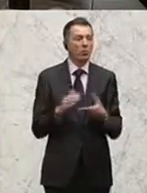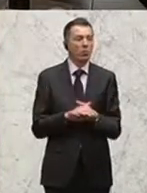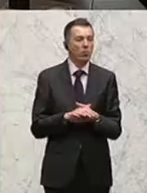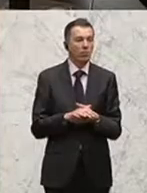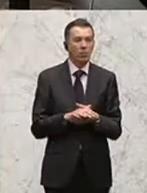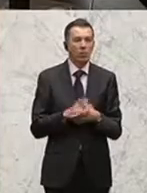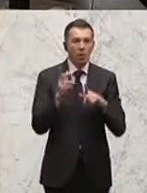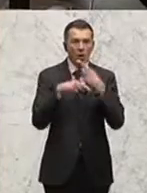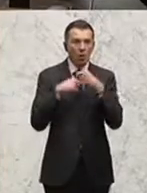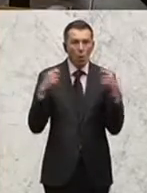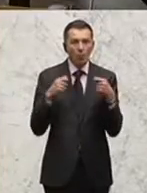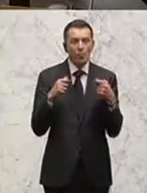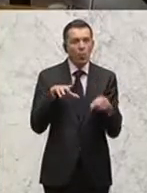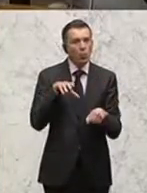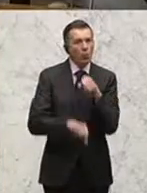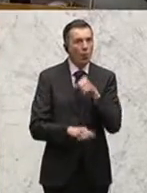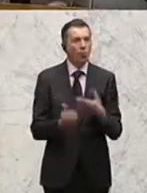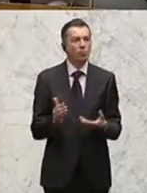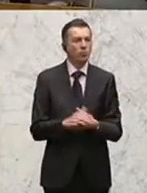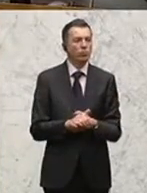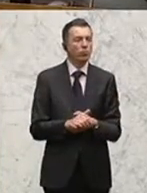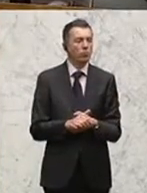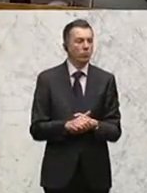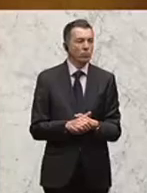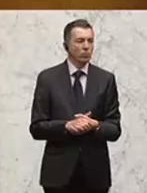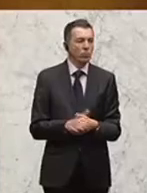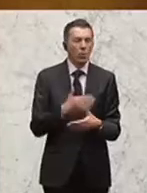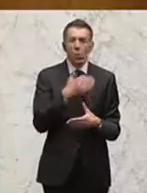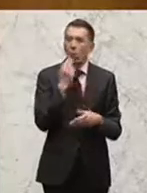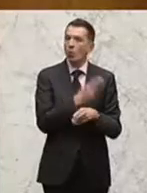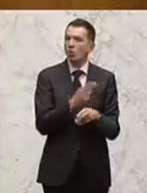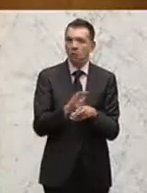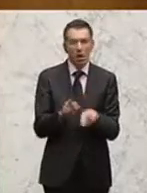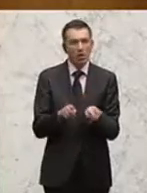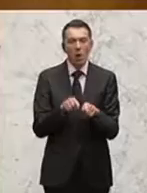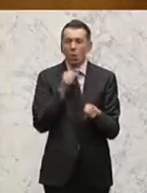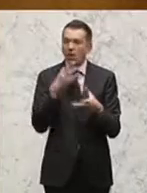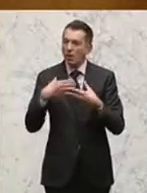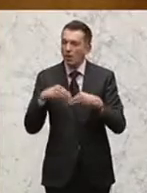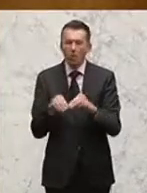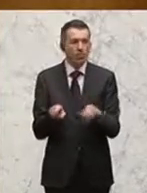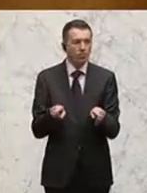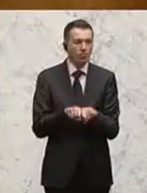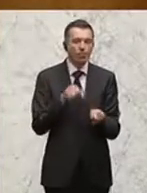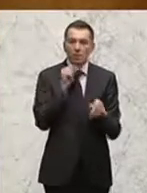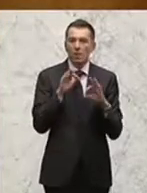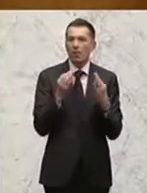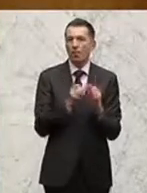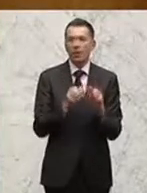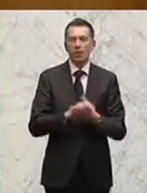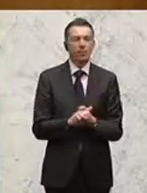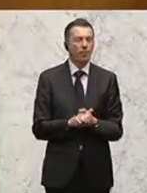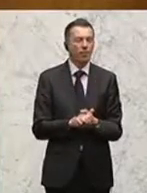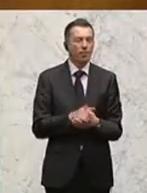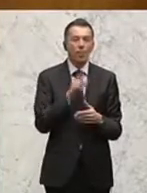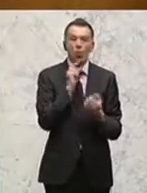eines Kopftuches gezwungen werden kann, weder von einem Staat noch einer Gemeinschaft oder einer Familie, dass das